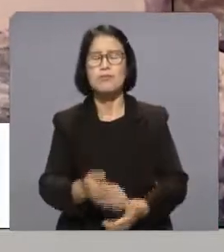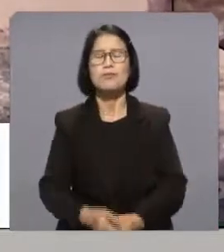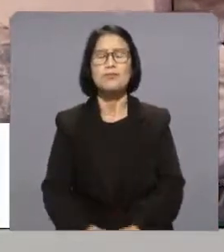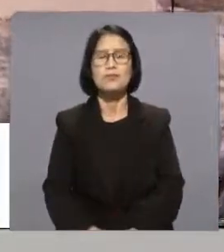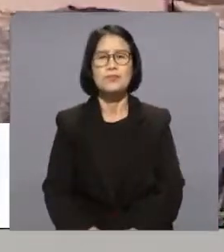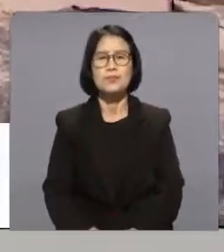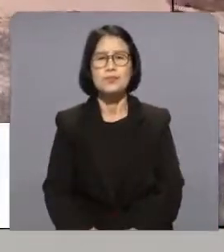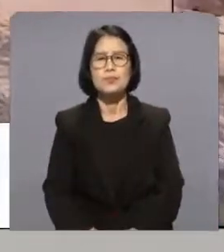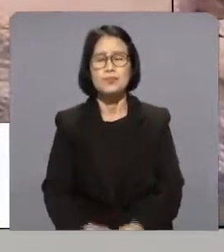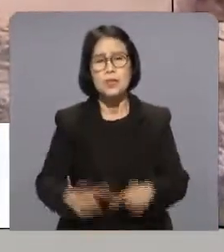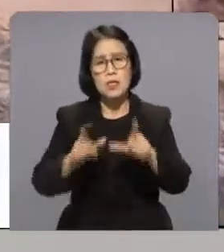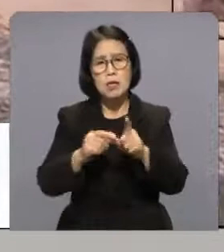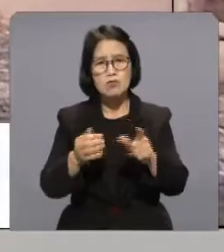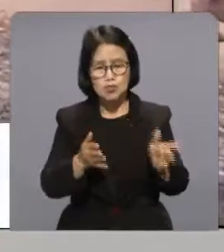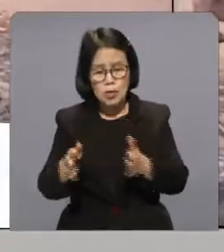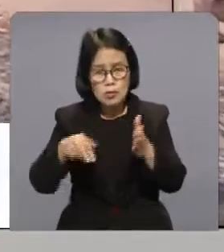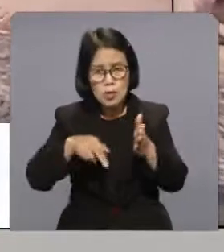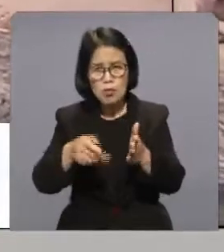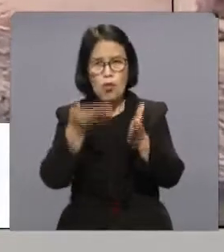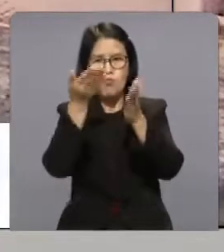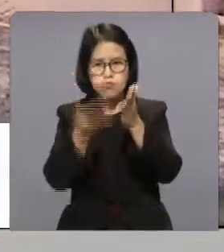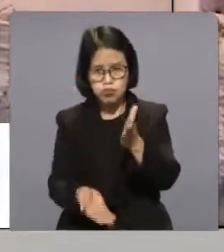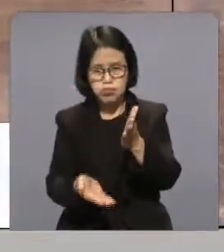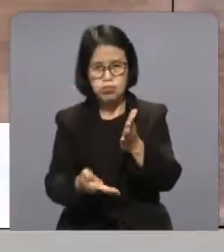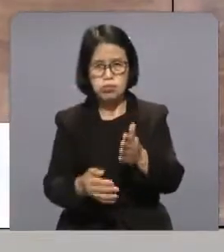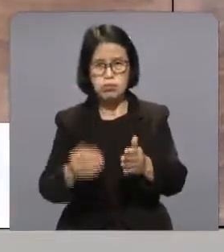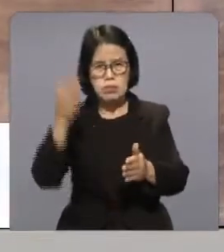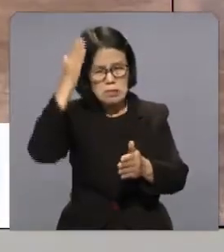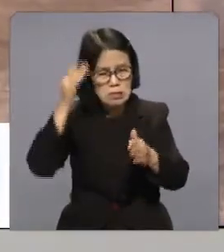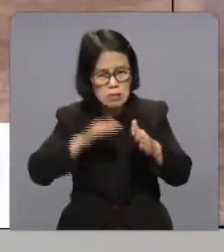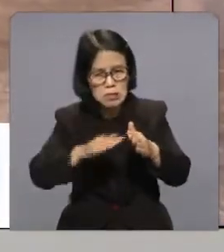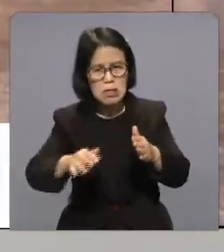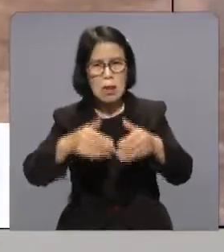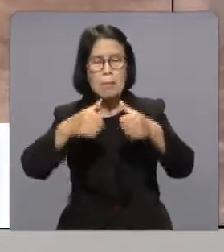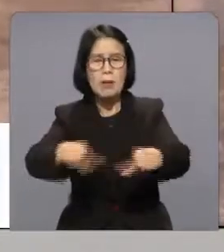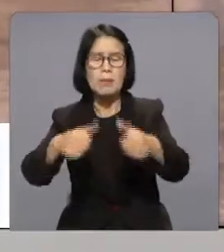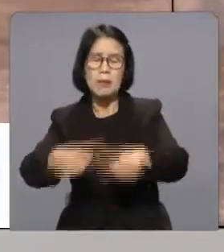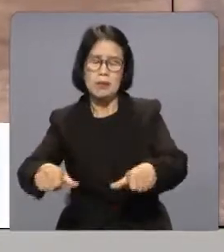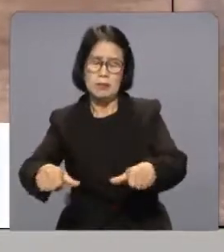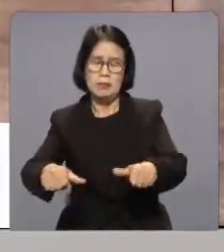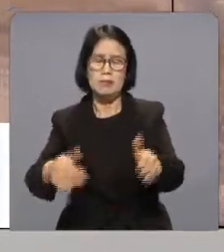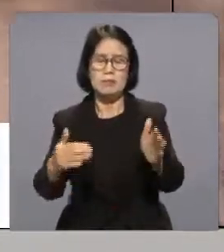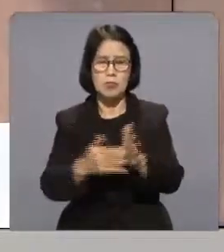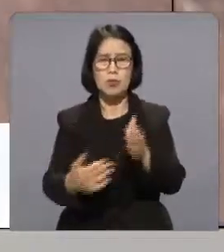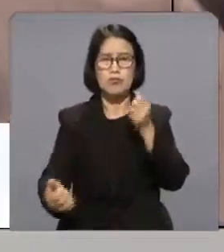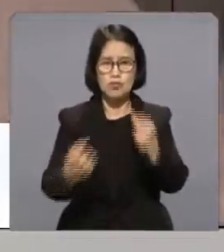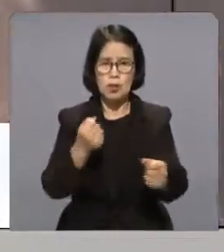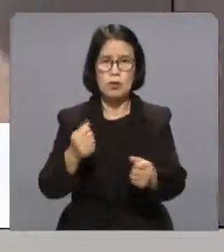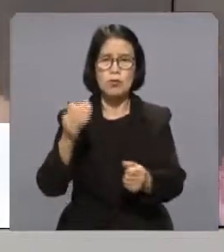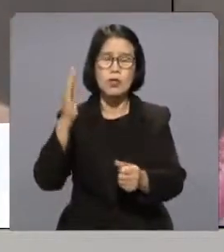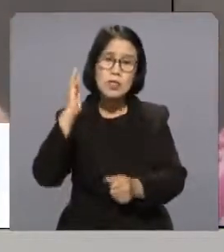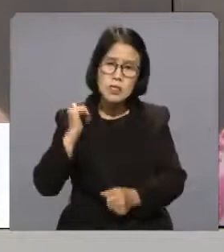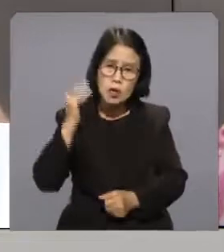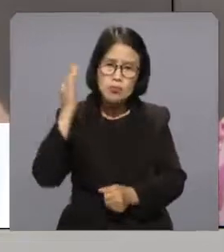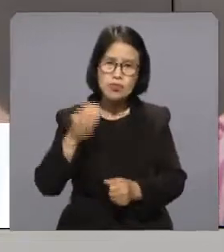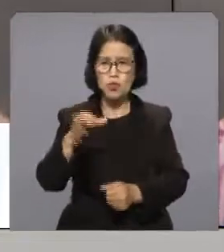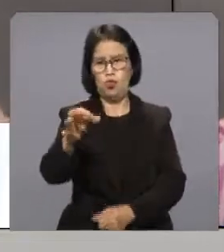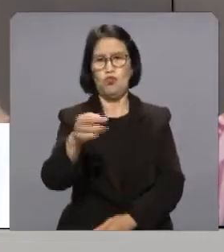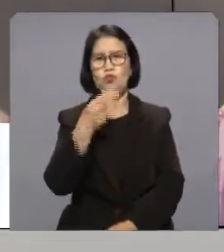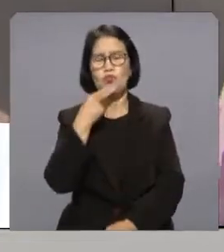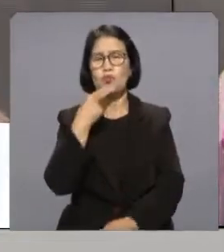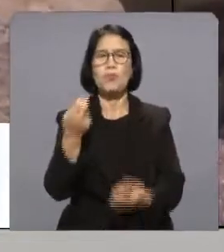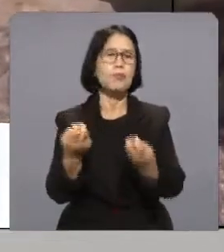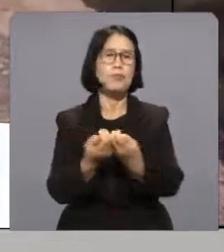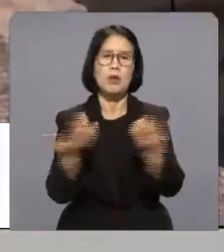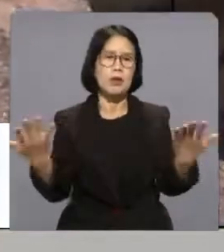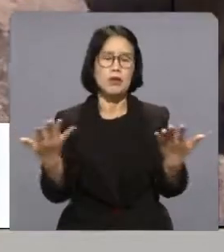있습니다. 일부 산책로는 내려앉거나 아스팔트까지 깨져 나갔는데도 의정부시는 예산이 없어 어쩔